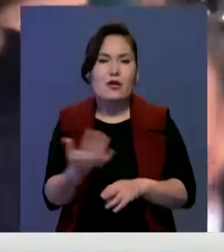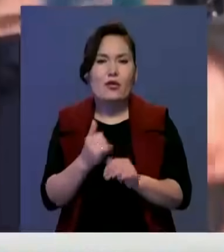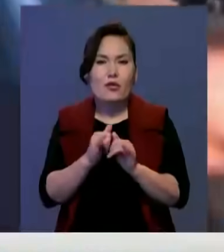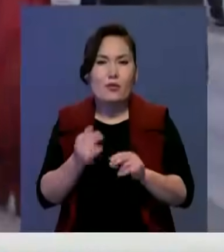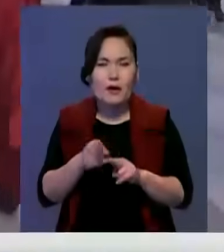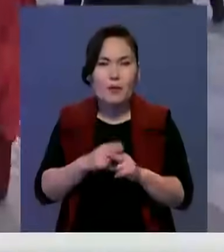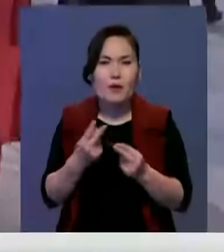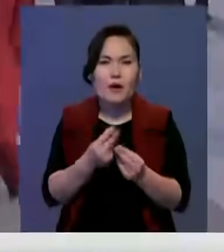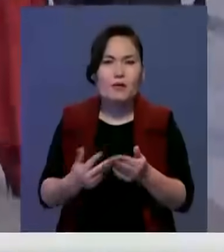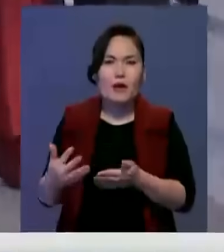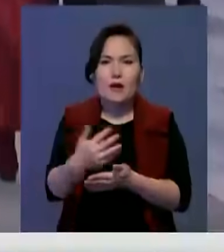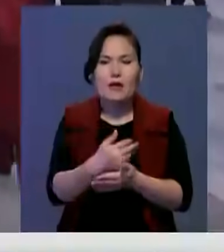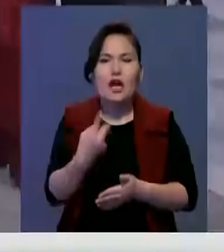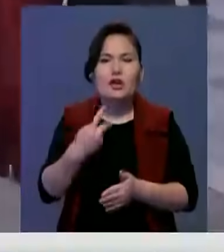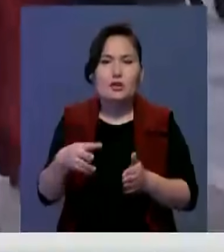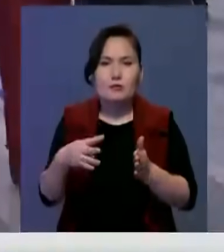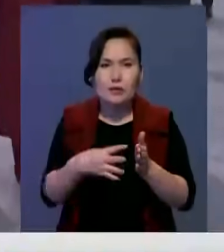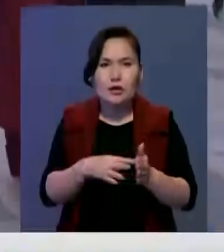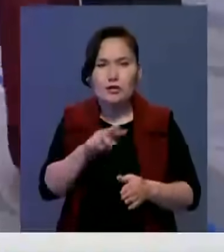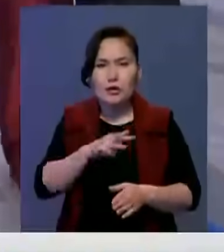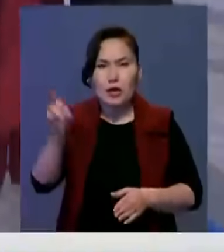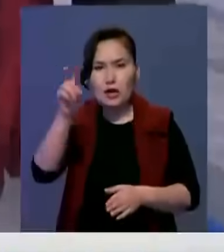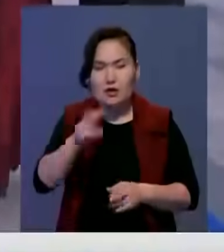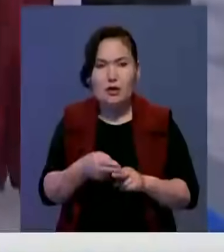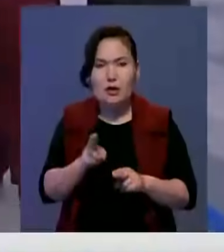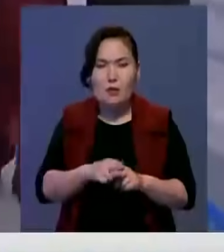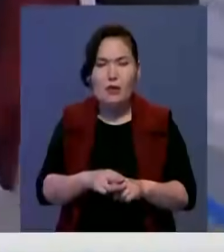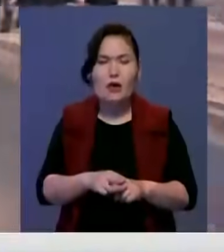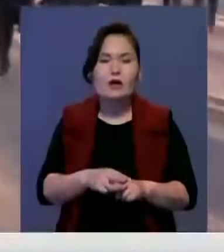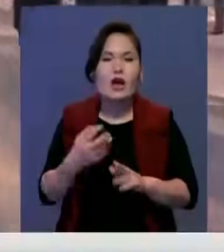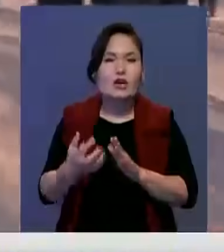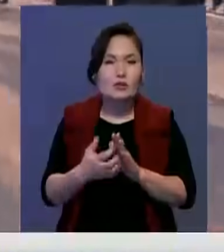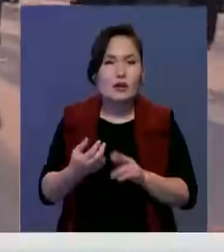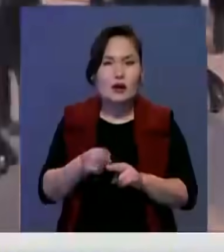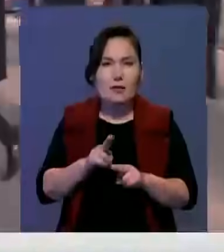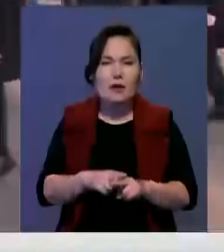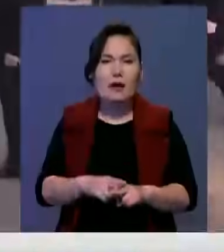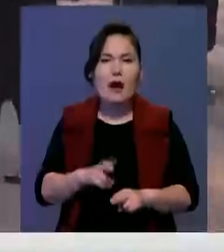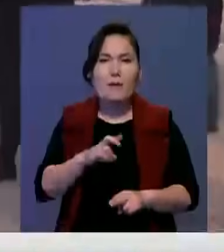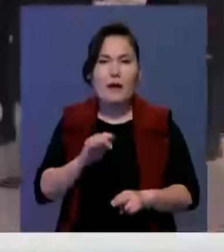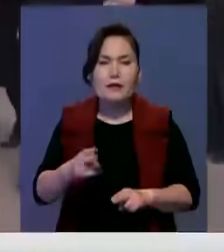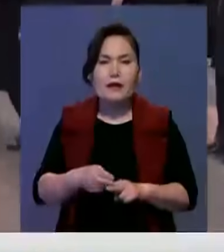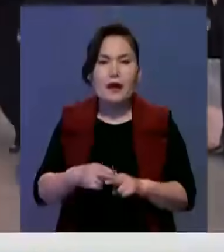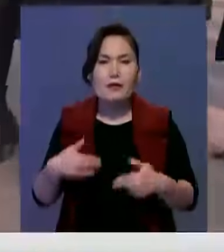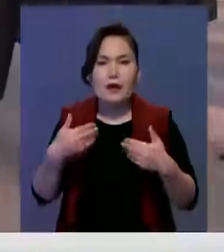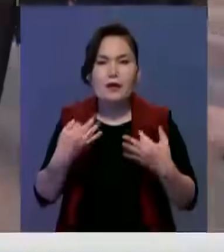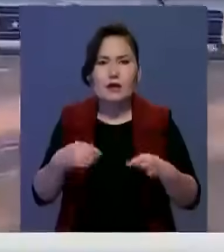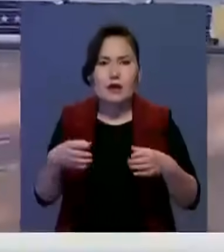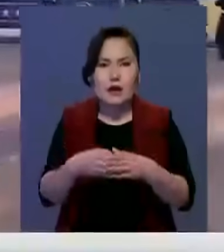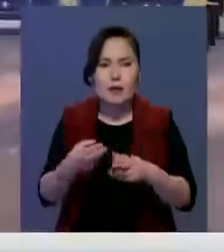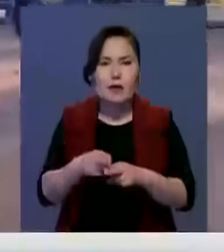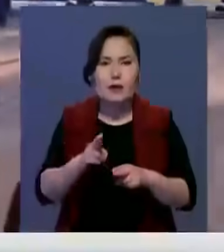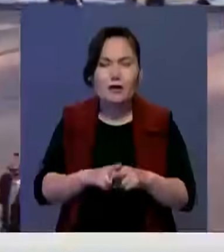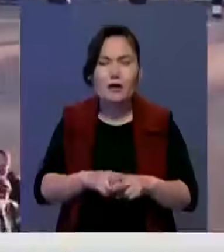Ол жинаған қаражат көлемі 29 миллион долларға жетпейді. Бір қызығы, Байденді ұсынған демократиялық партия бұған